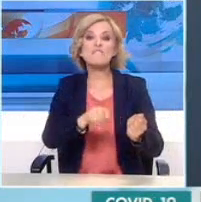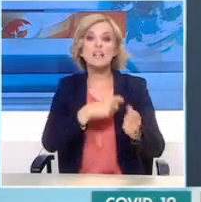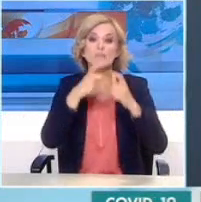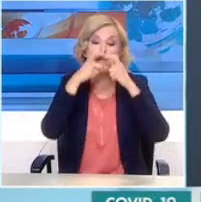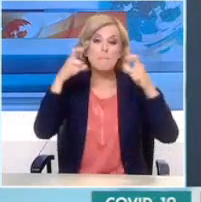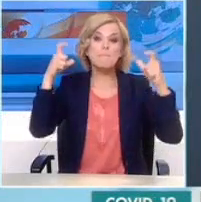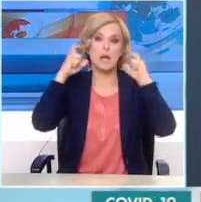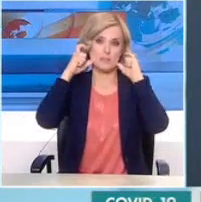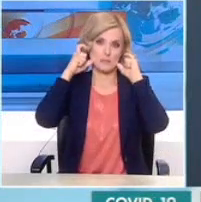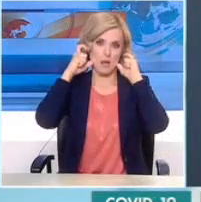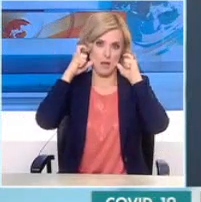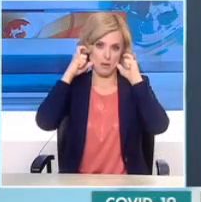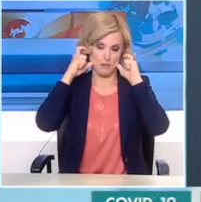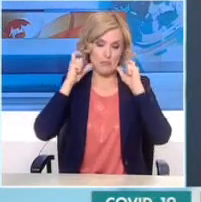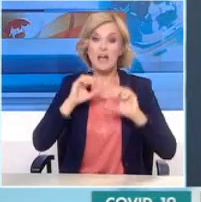των μέτρων.